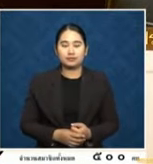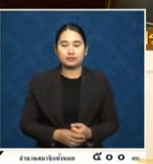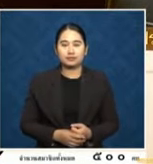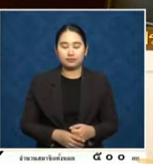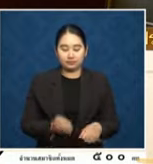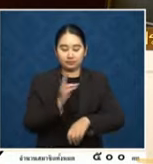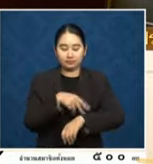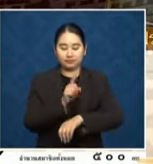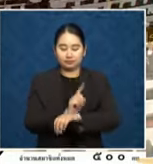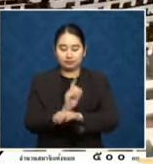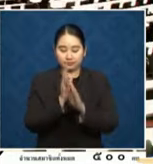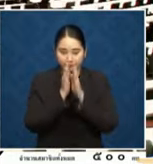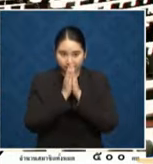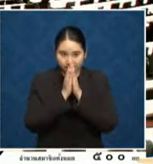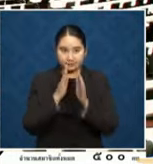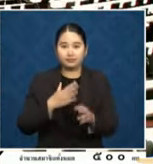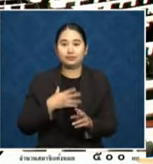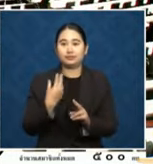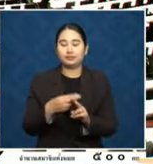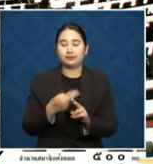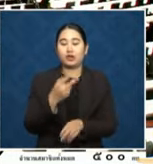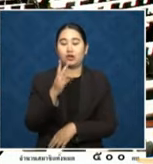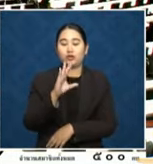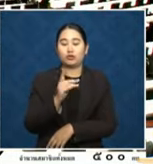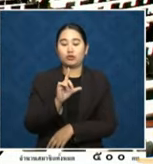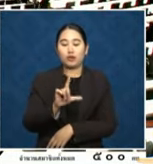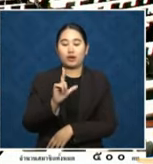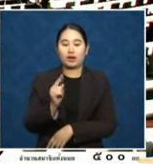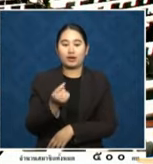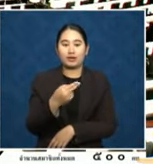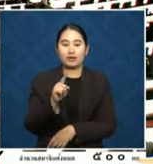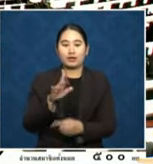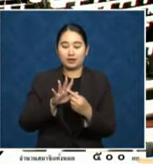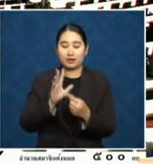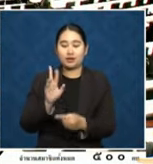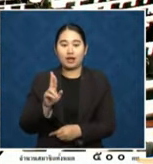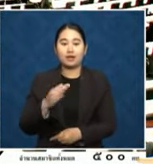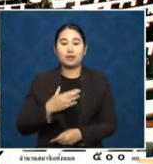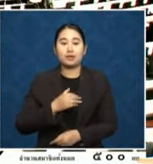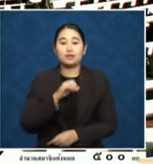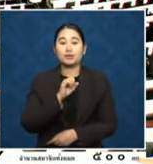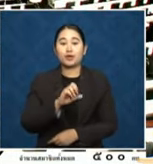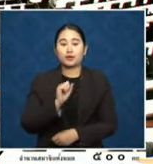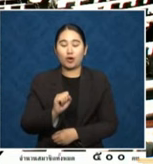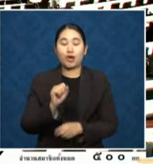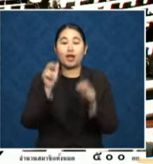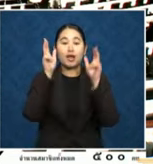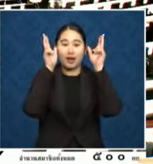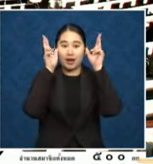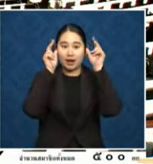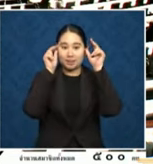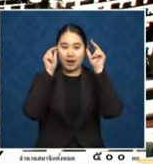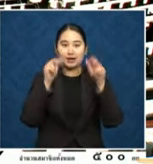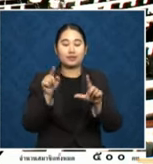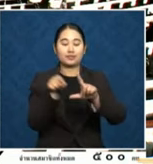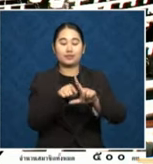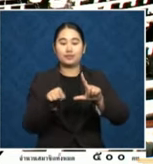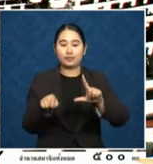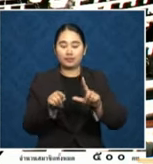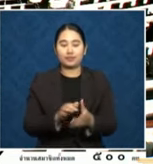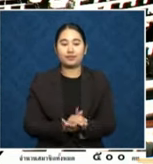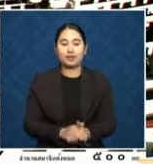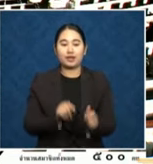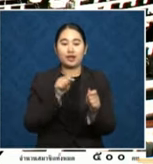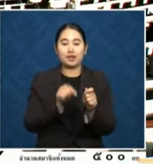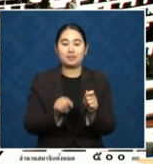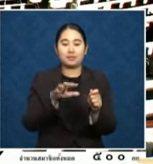เรียนท่านประธานที่เคารพครับผมชนละธานีเชื้อน้อยสมาชิกสภาผู้แทนราษฎรจังหวัดลำปางเขต3พรรคก้าวไกลอำเภอเมือง